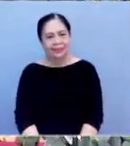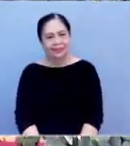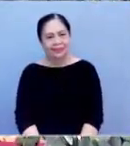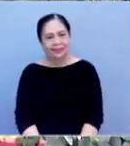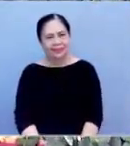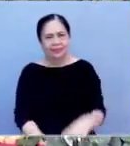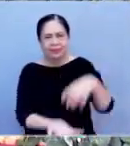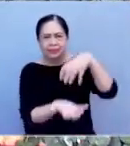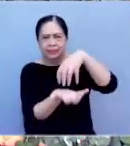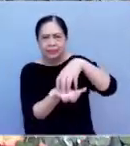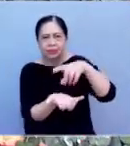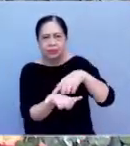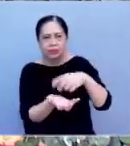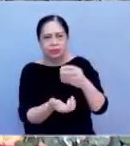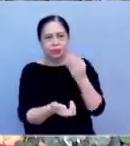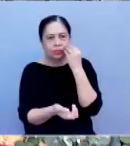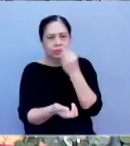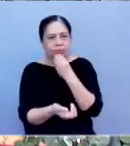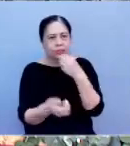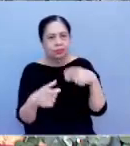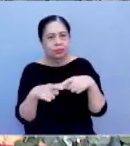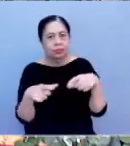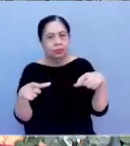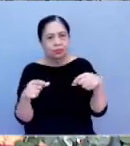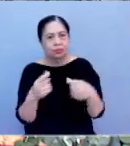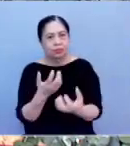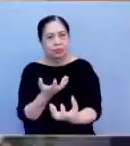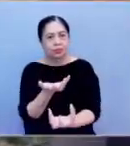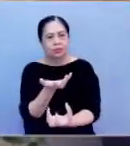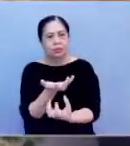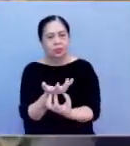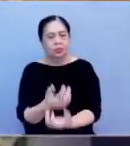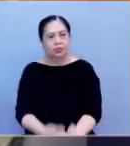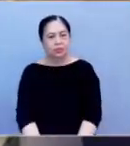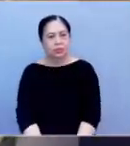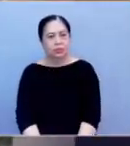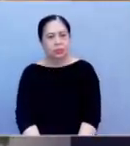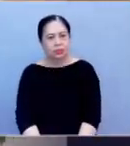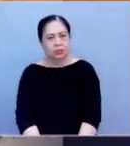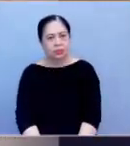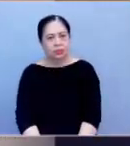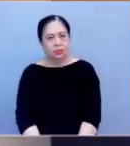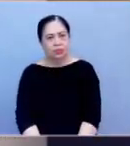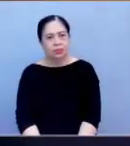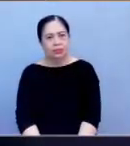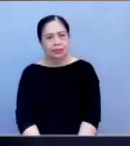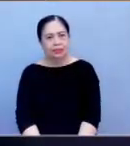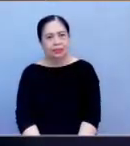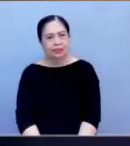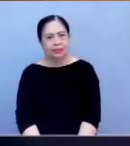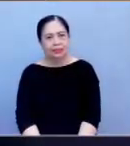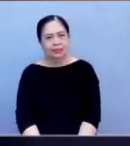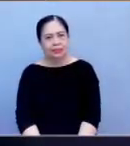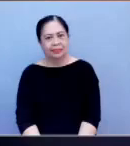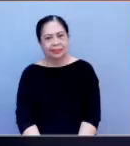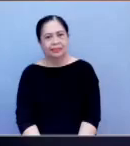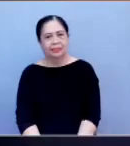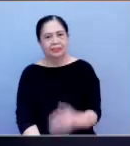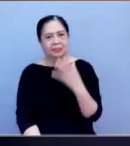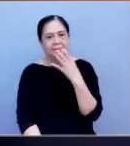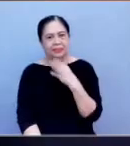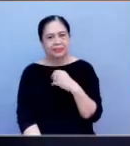loob? Floral foam po. Wow! Floral foam. Tsaka maganda rin yung base na parang cork ko. Oo nga. Parang ganyan.